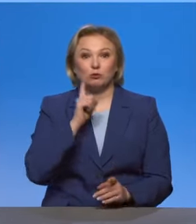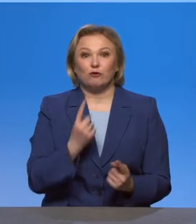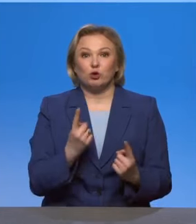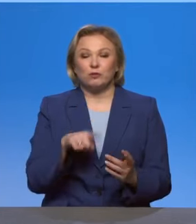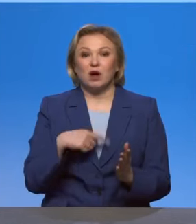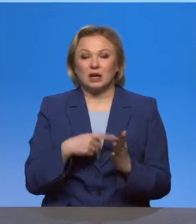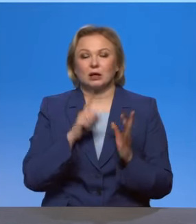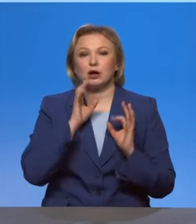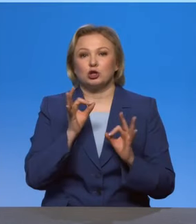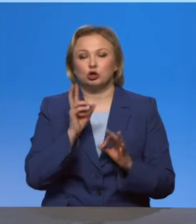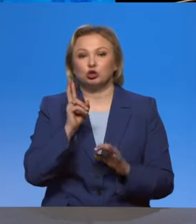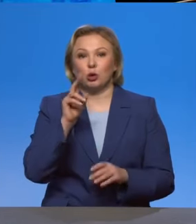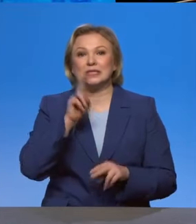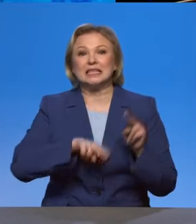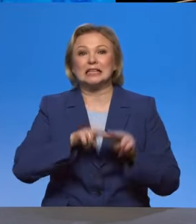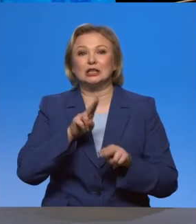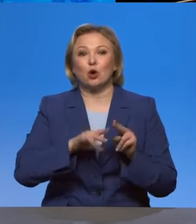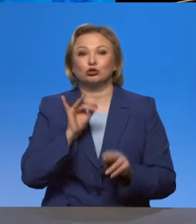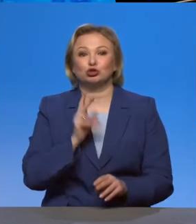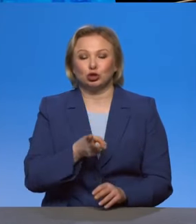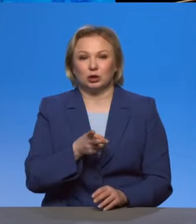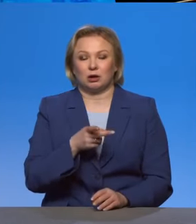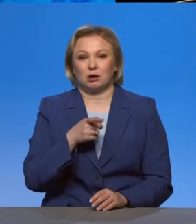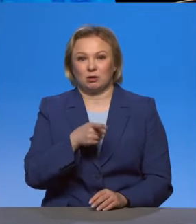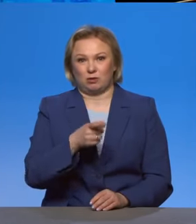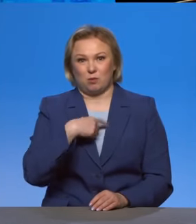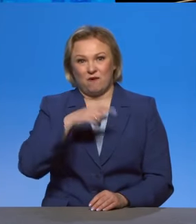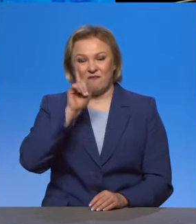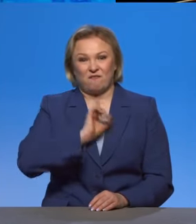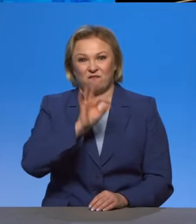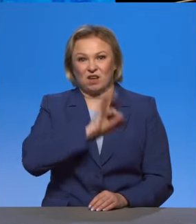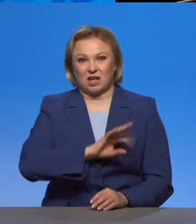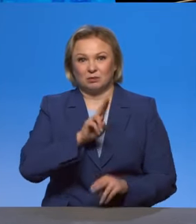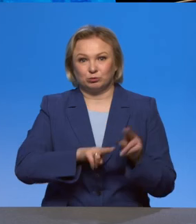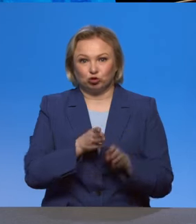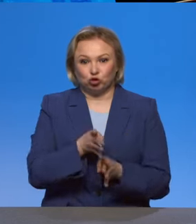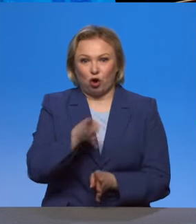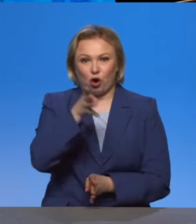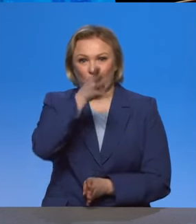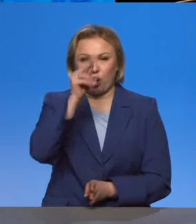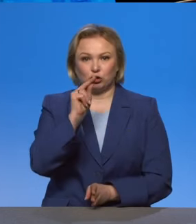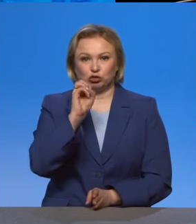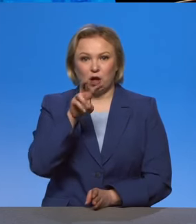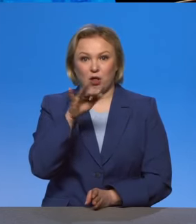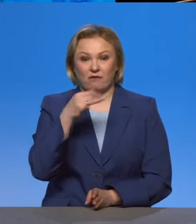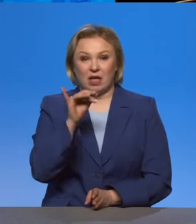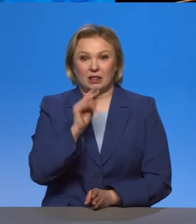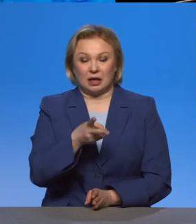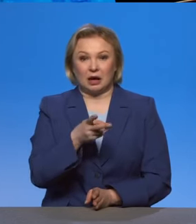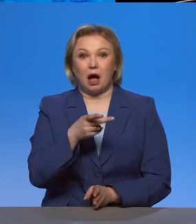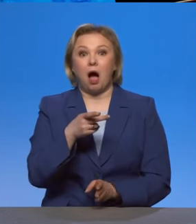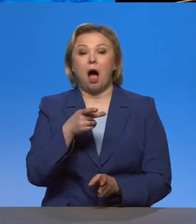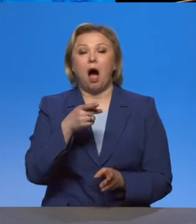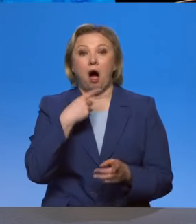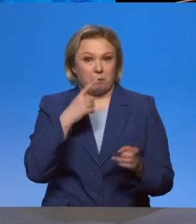застройщику часто выгоднее построить какому тот самый человейник. Какому? А любому, мне кажется. А мы для застройщика делаем наши города? А мне кажется, что многое